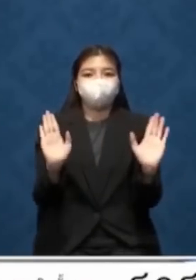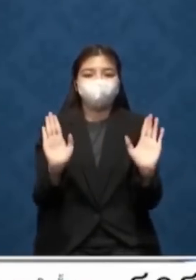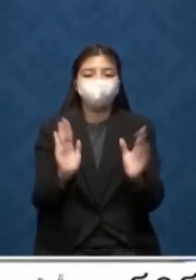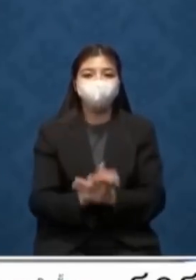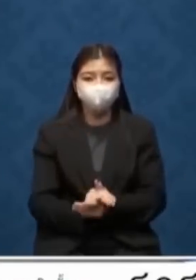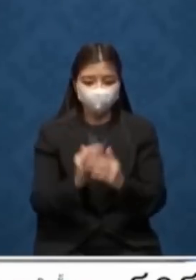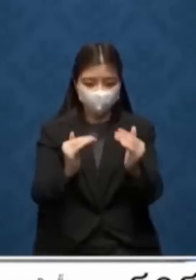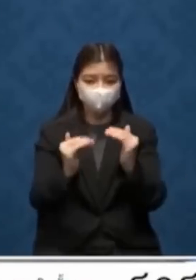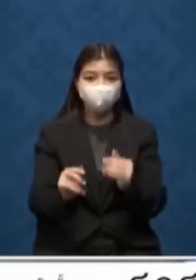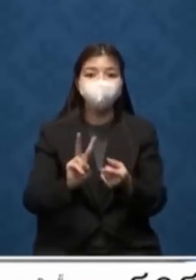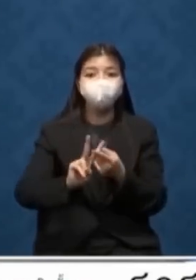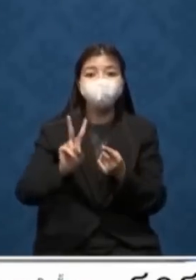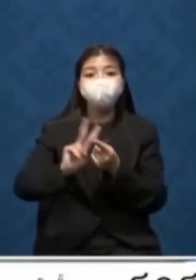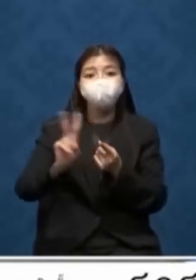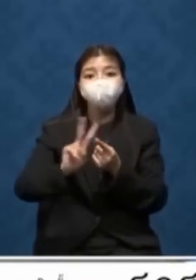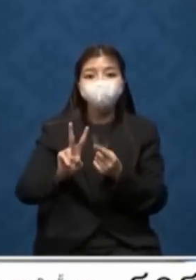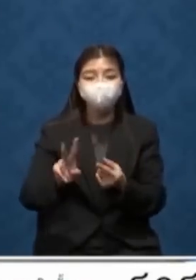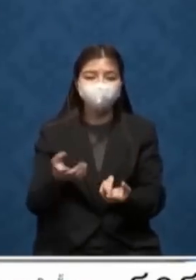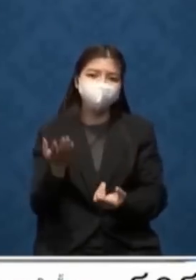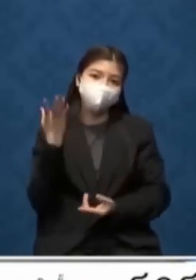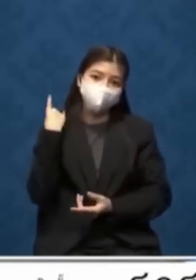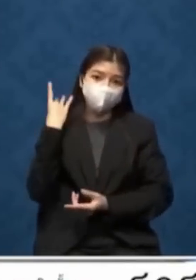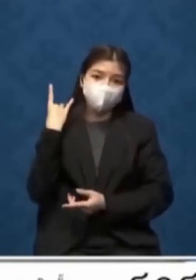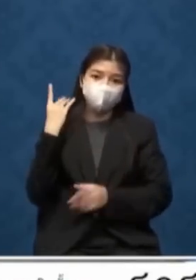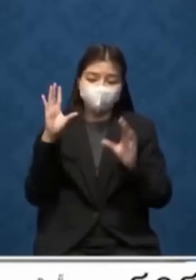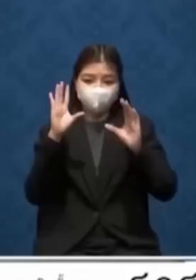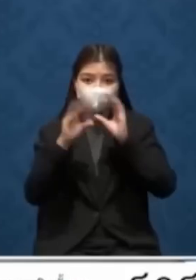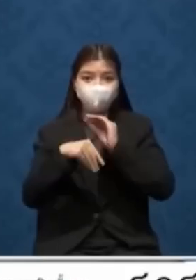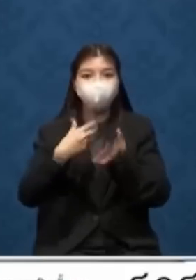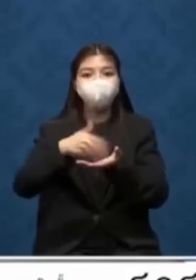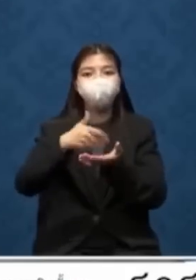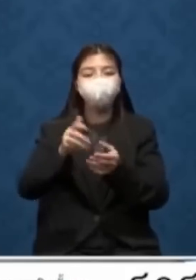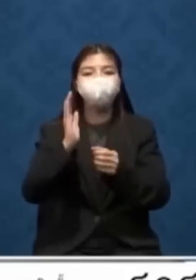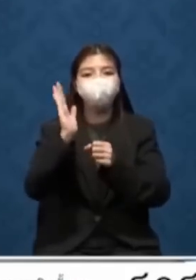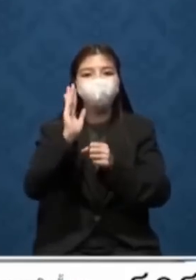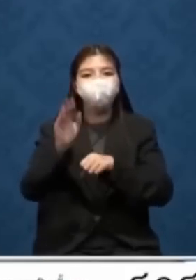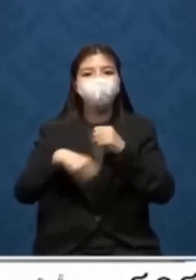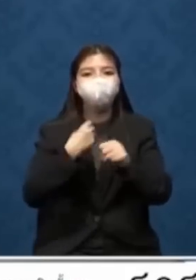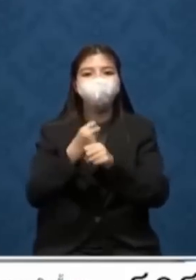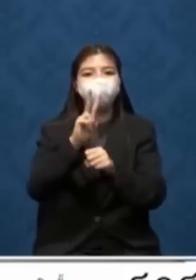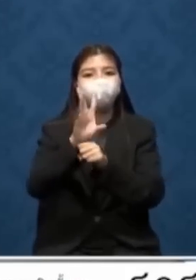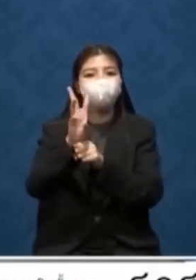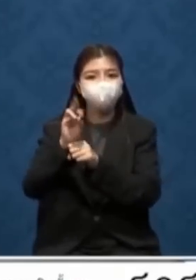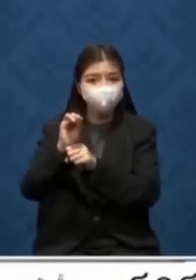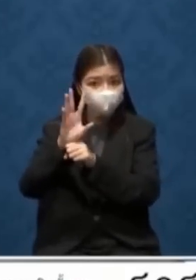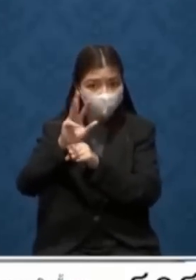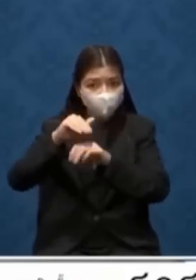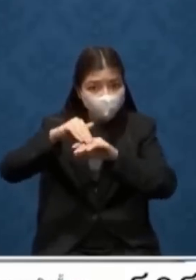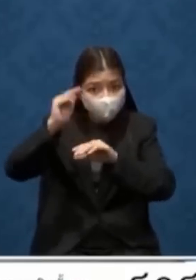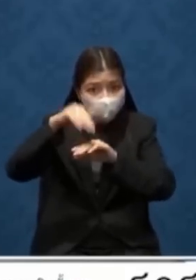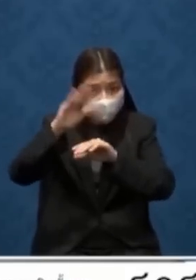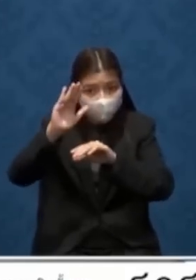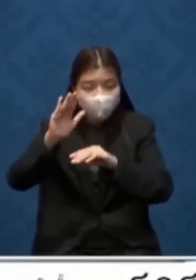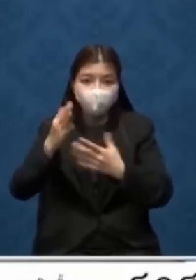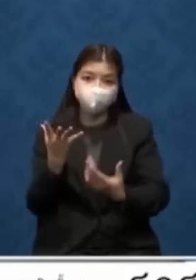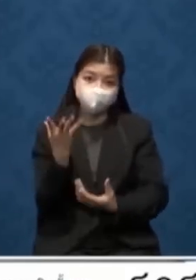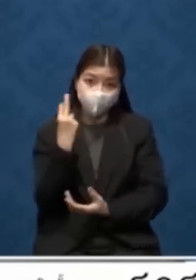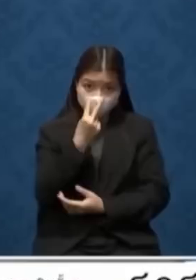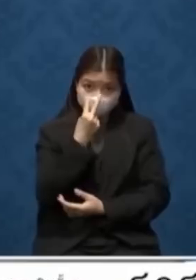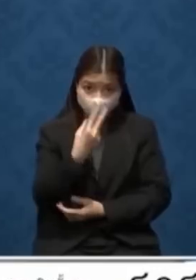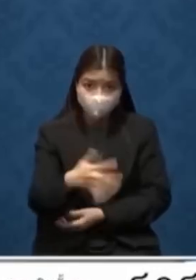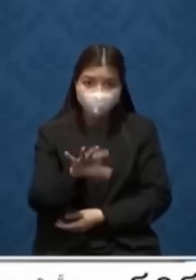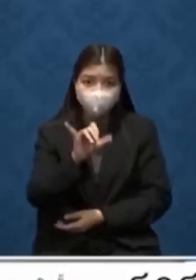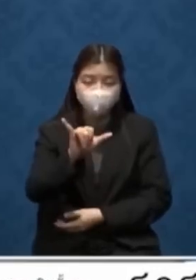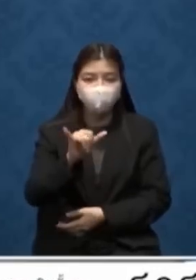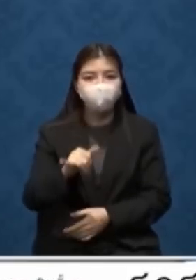องกับสวอุปกิจนะครับที่ผมนำเสนอนะครับเกิดขึ้นหลังปี62แล้วครับคุยกันถ้าเกิดท่านได้ดูนะครับท่านรัฐม